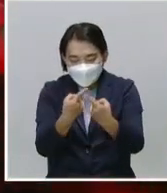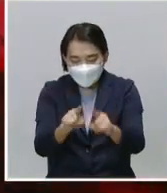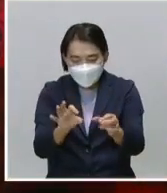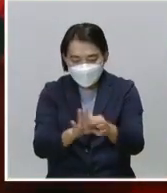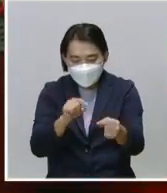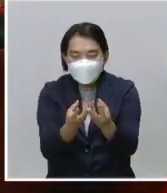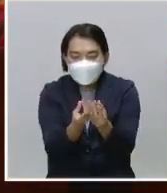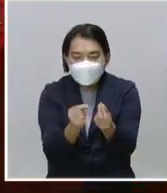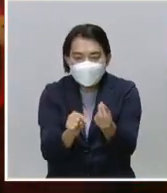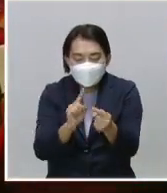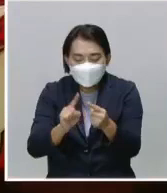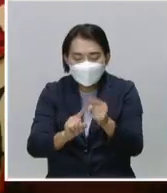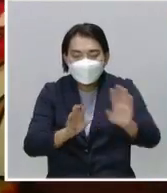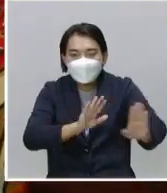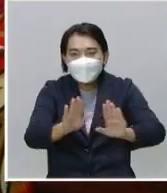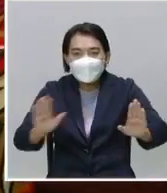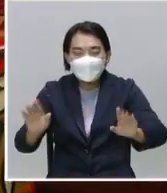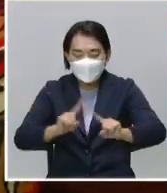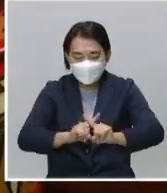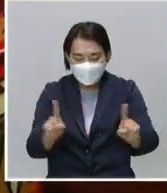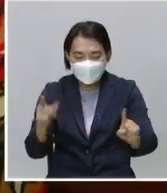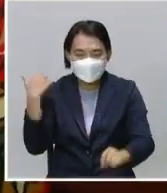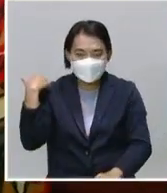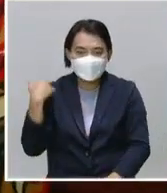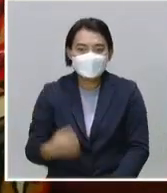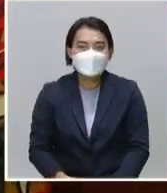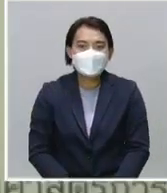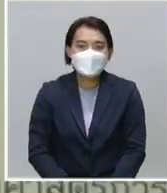าของตัวเลขการวัดที่แตกต่างกันไปครับ